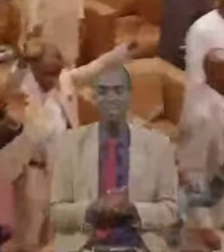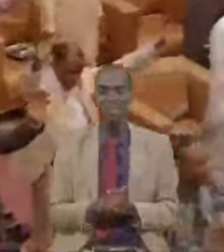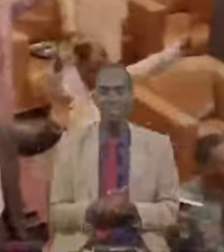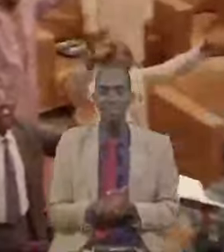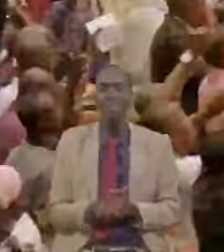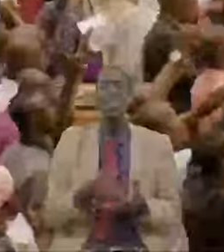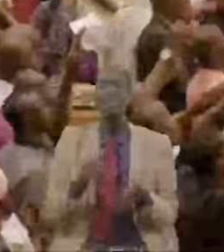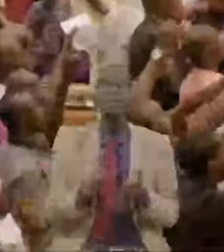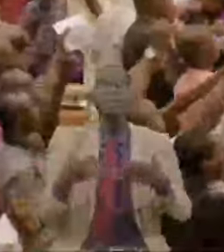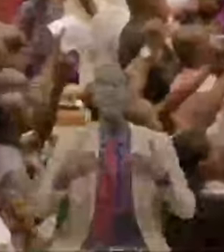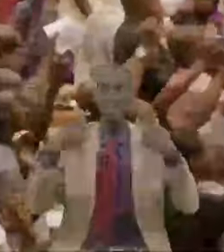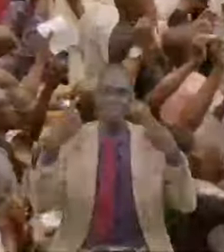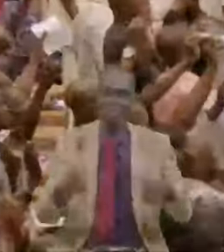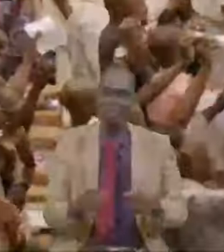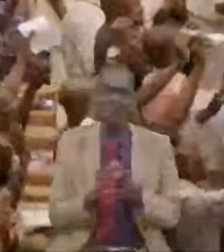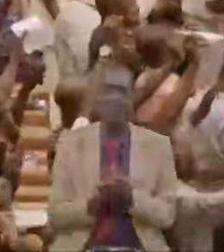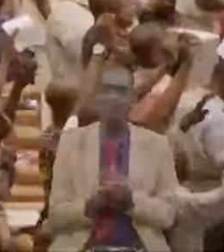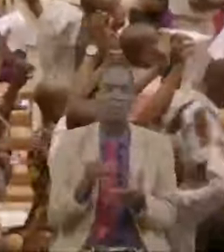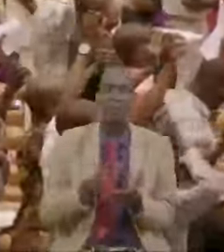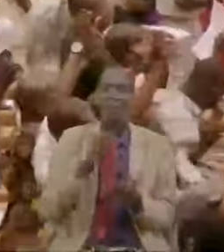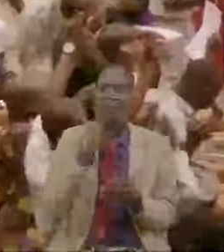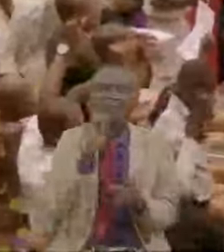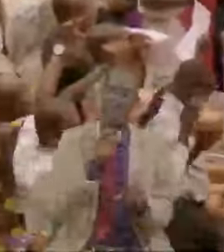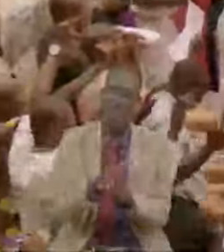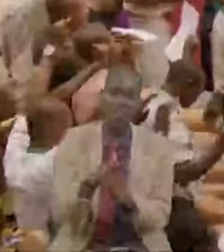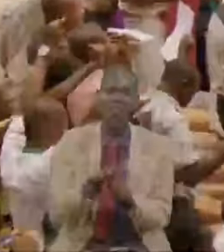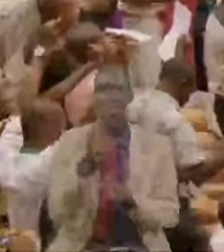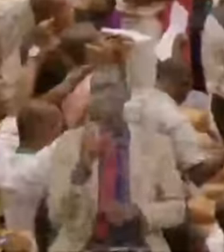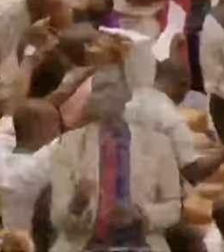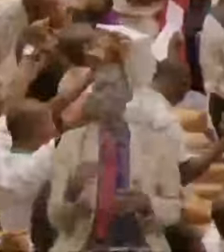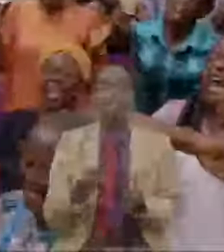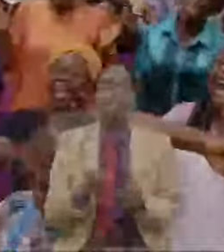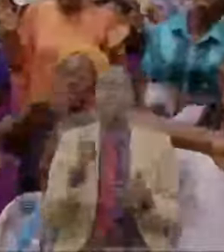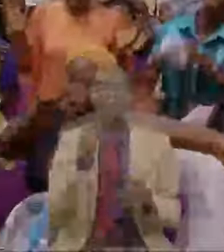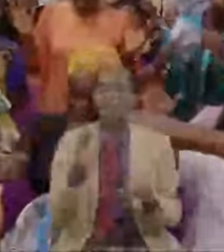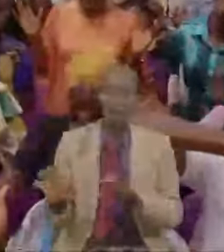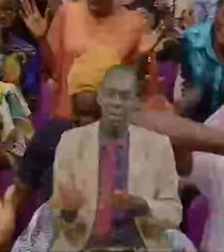C'est fait. C'est fait. C'est fait.